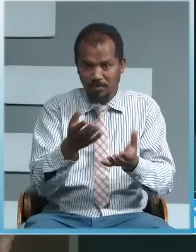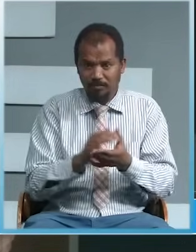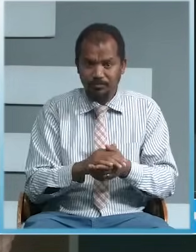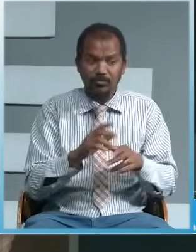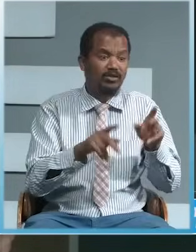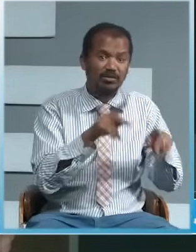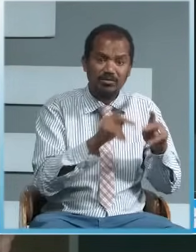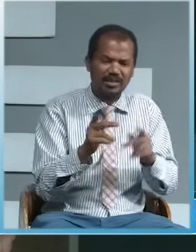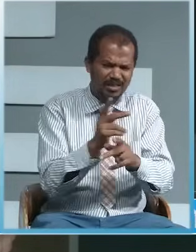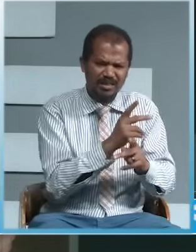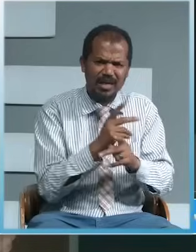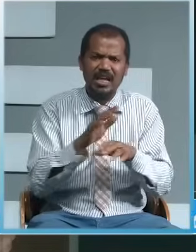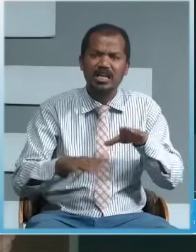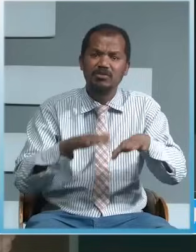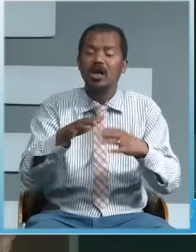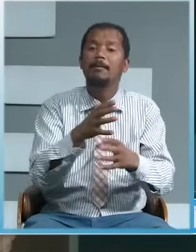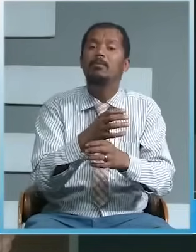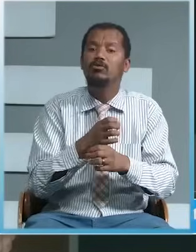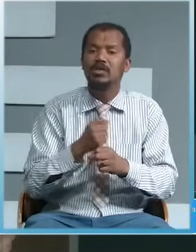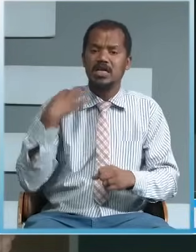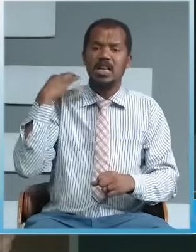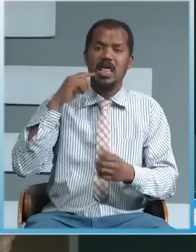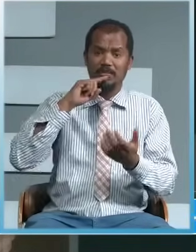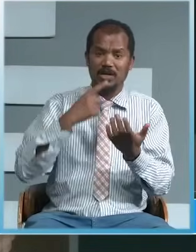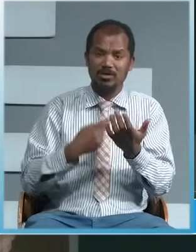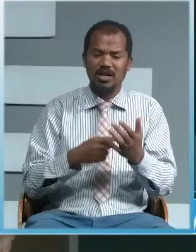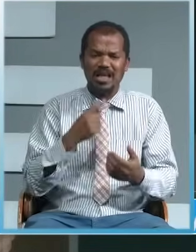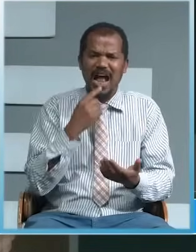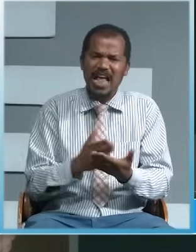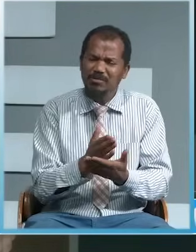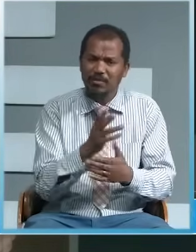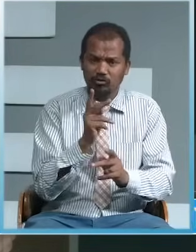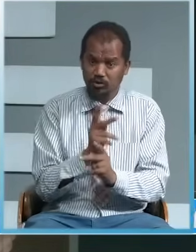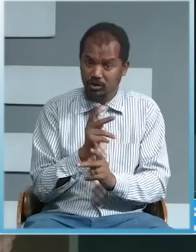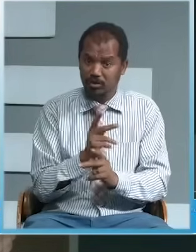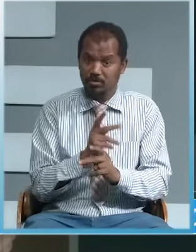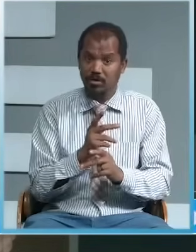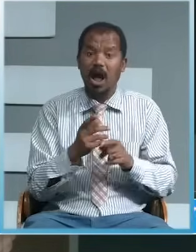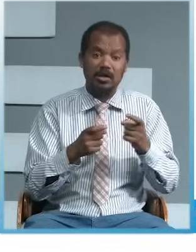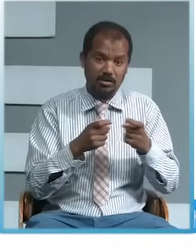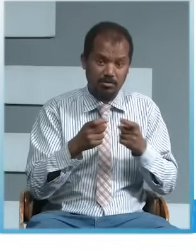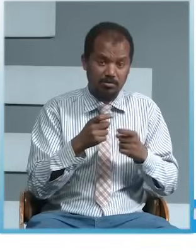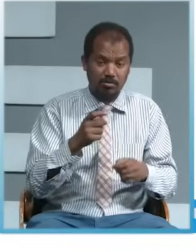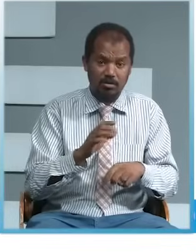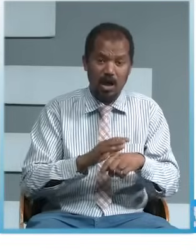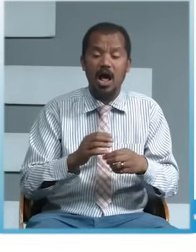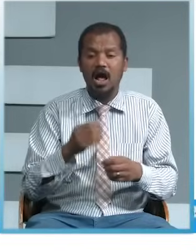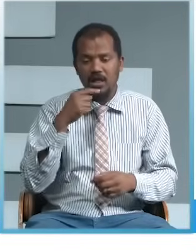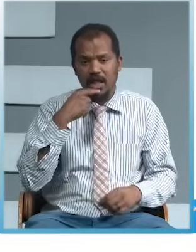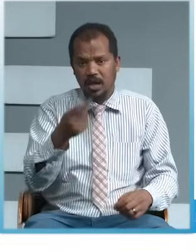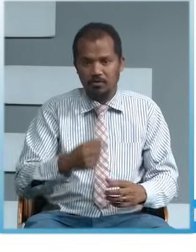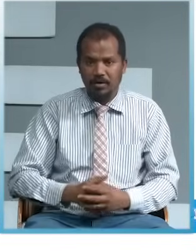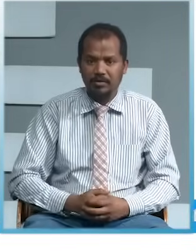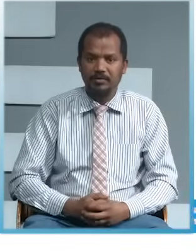አስታውቋል። ህብረተሰቡ የጥንቃቄ እርምጃዎችን በመውሰድ ግላይ መረጃዎችን ከአጭበርባሪዎች እንዲጠብቅም አስተዳደሩ